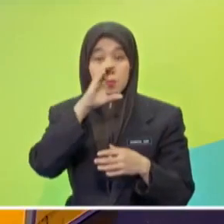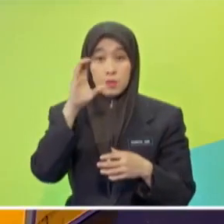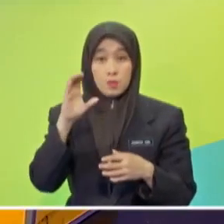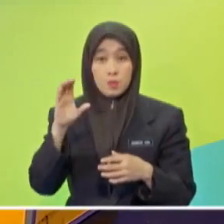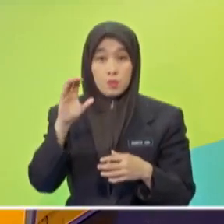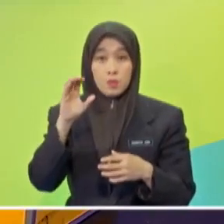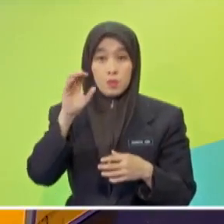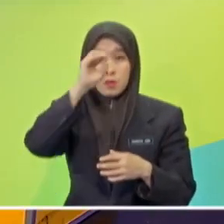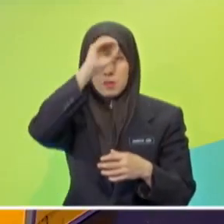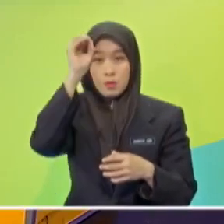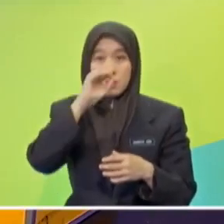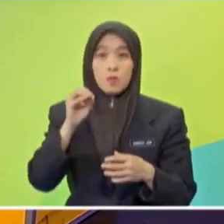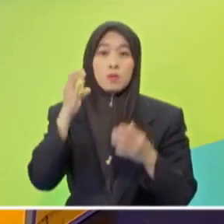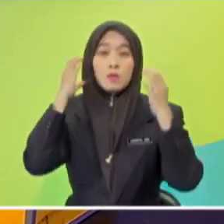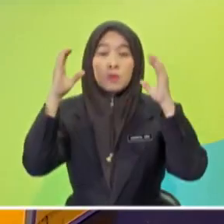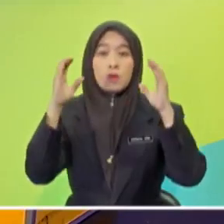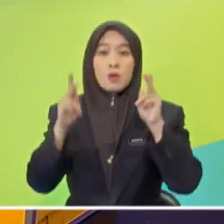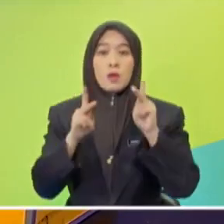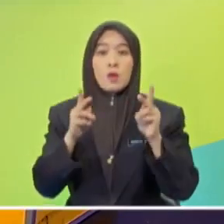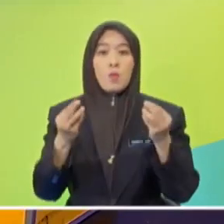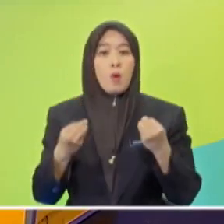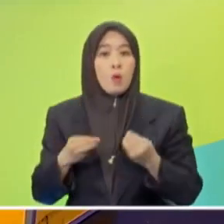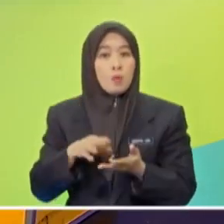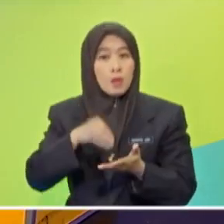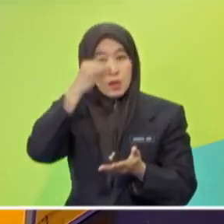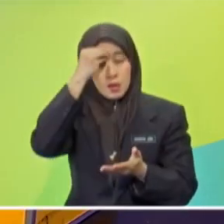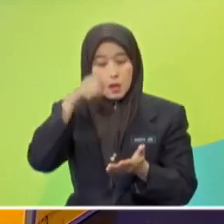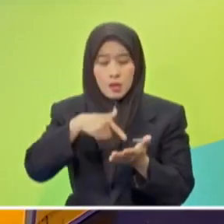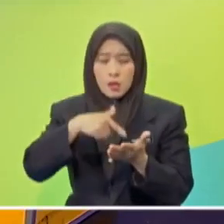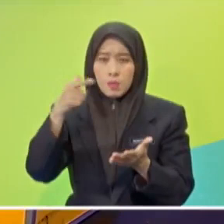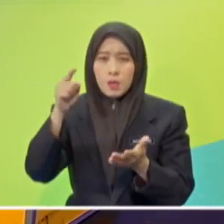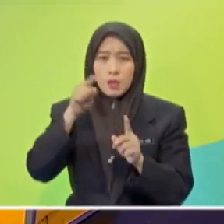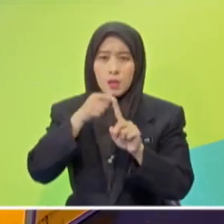kita kalau kita nak belajar hari ini lebih daripada status